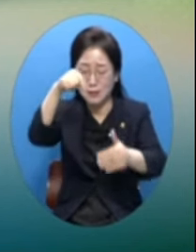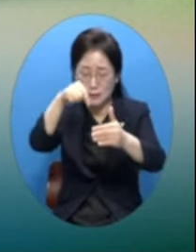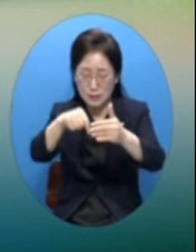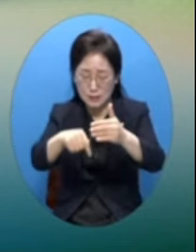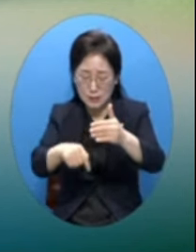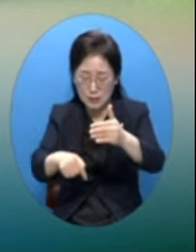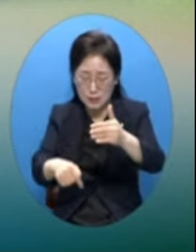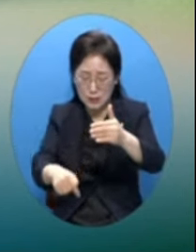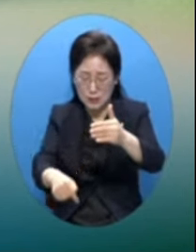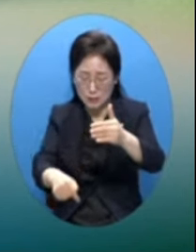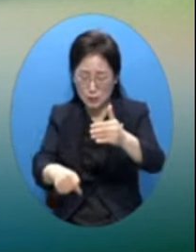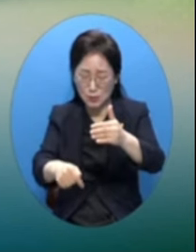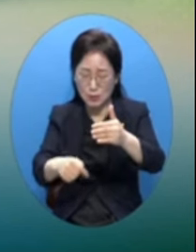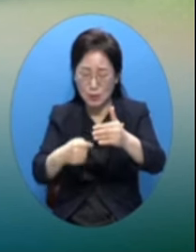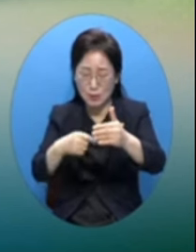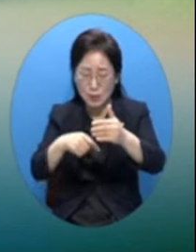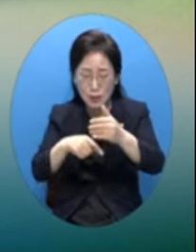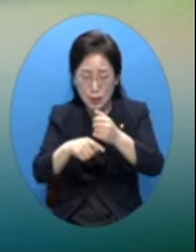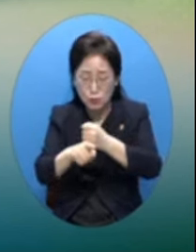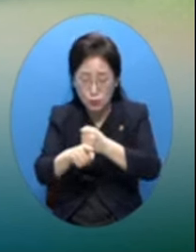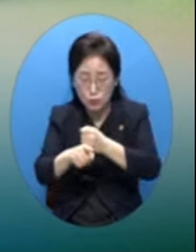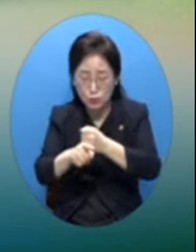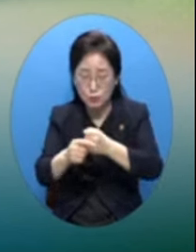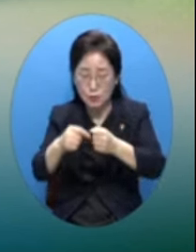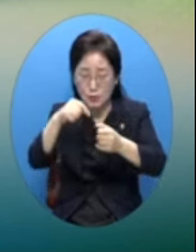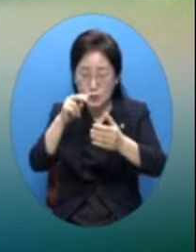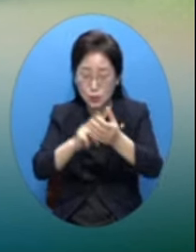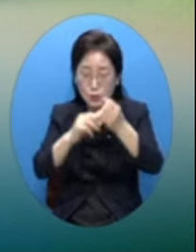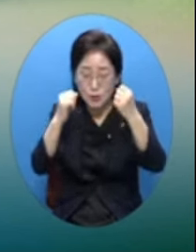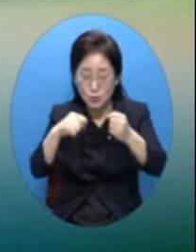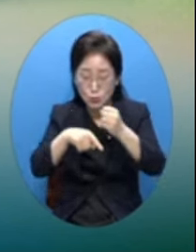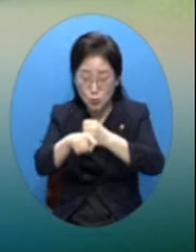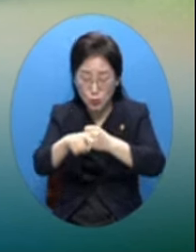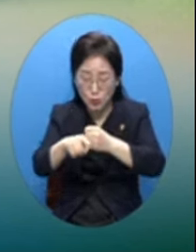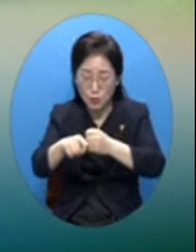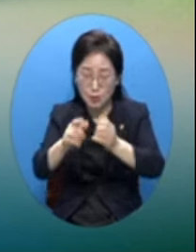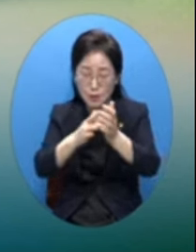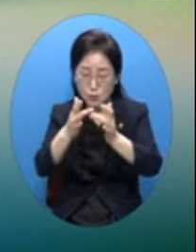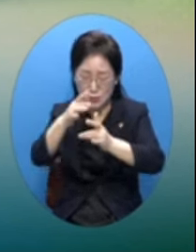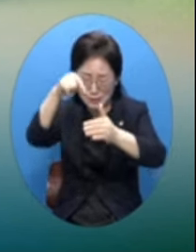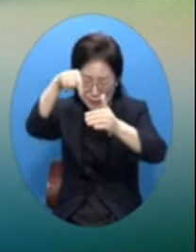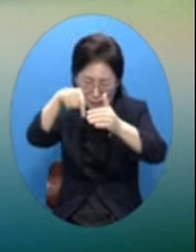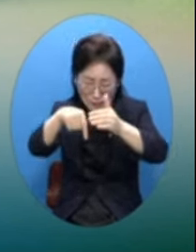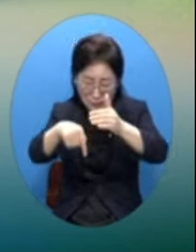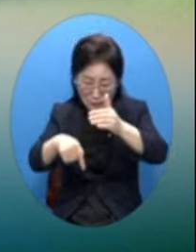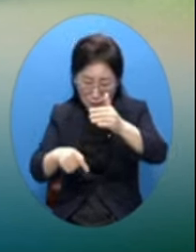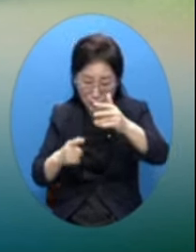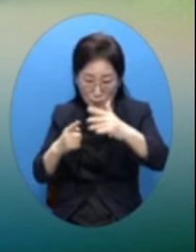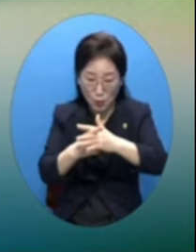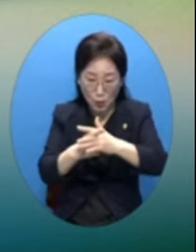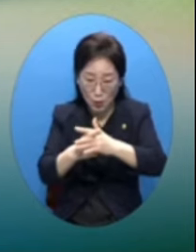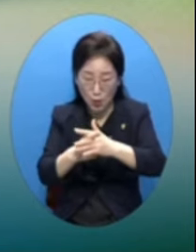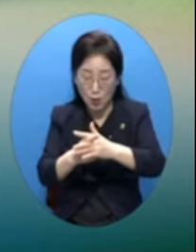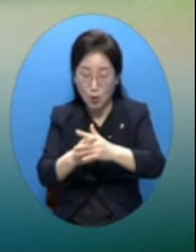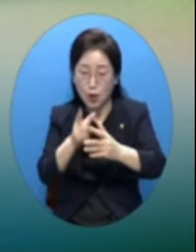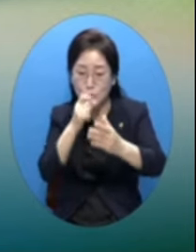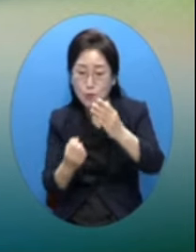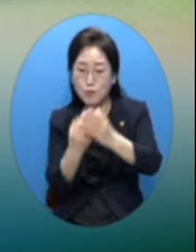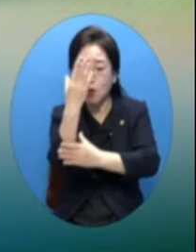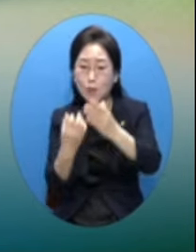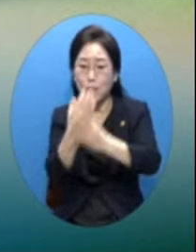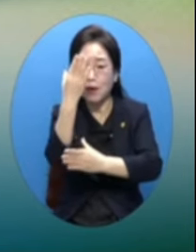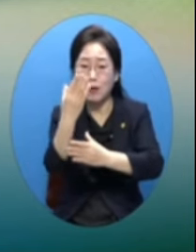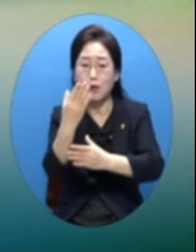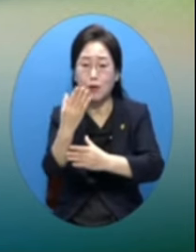존재의 밑바닥 주님이 뚫어버린 지하에서 지하수가 솟듯이 세미한 음성으로 한 찬송이 터지고 있었다. 찬송의